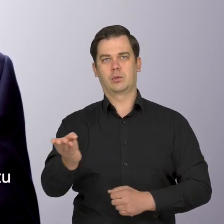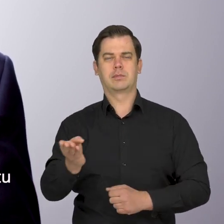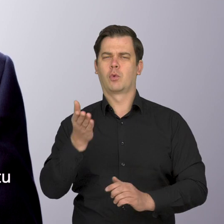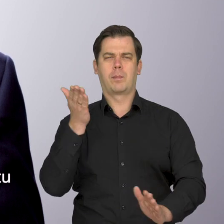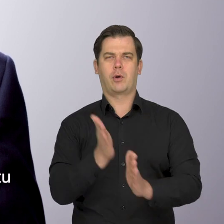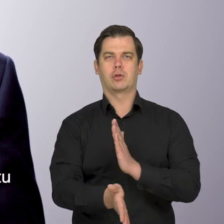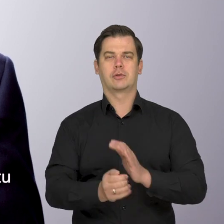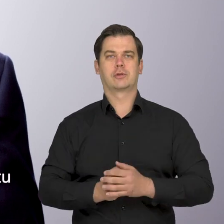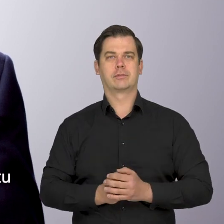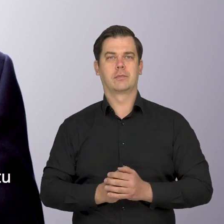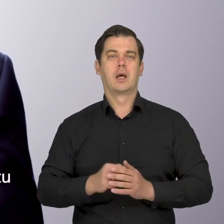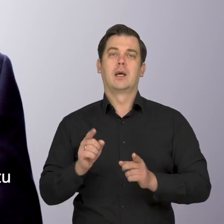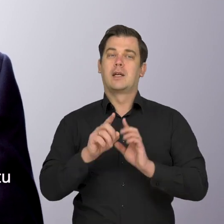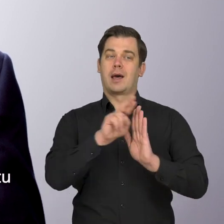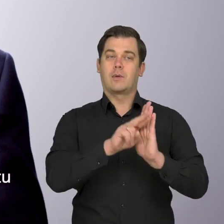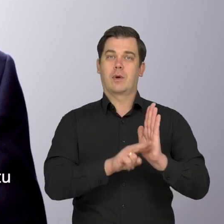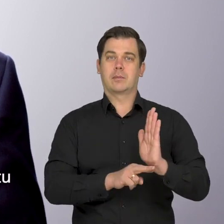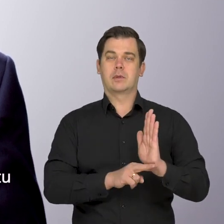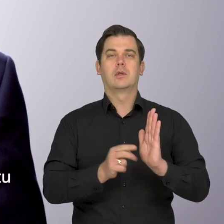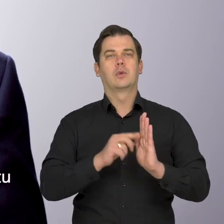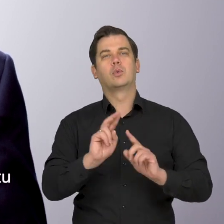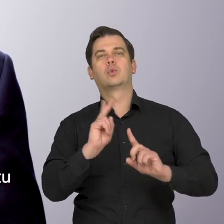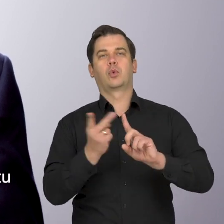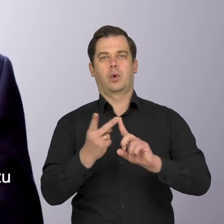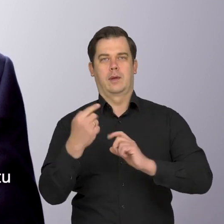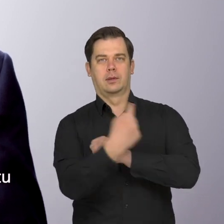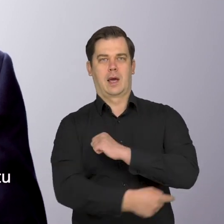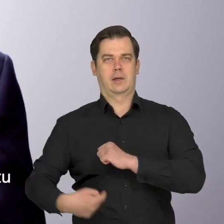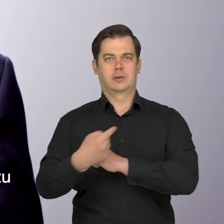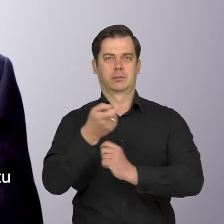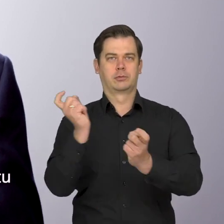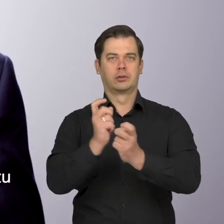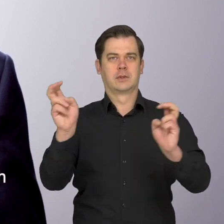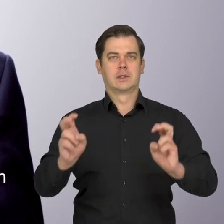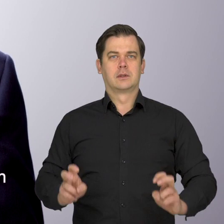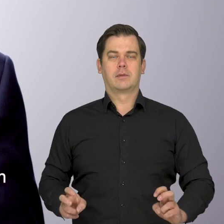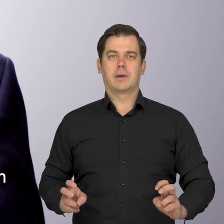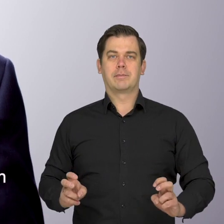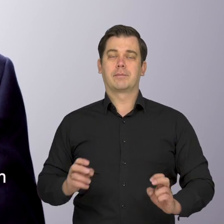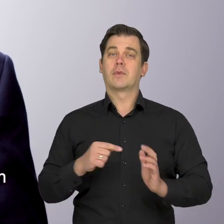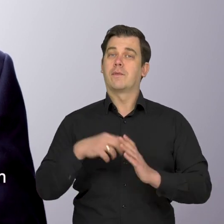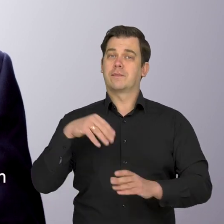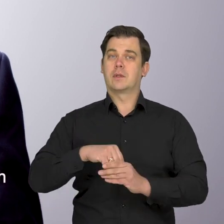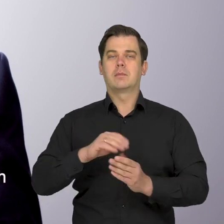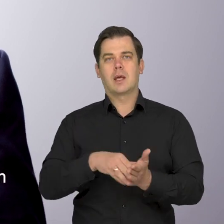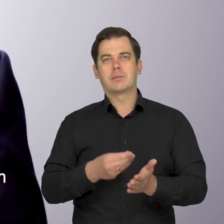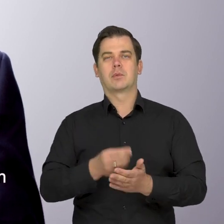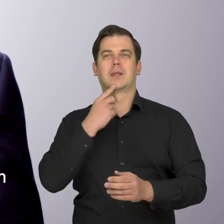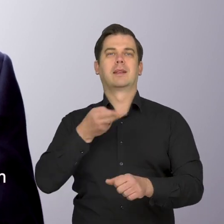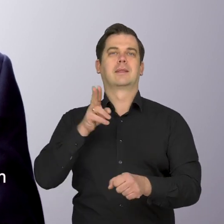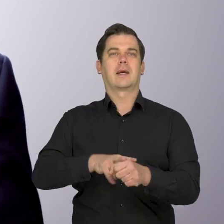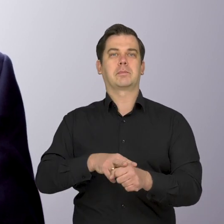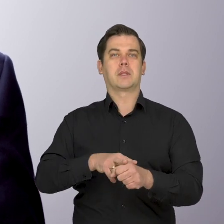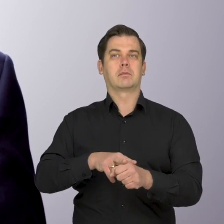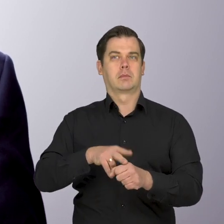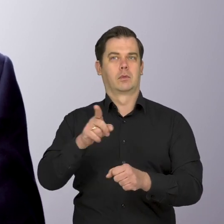Przygotowaliśmy propozycję regulacji do projektu tzw. drugiej tarczy antykryzysowej. Między innymi możliwość zmiany terminów